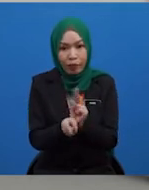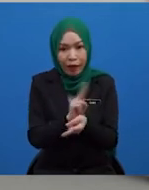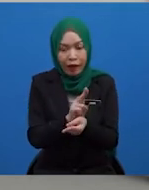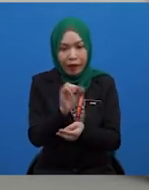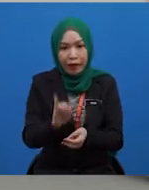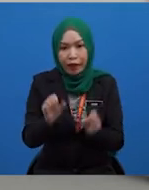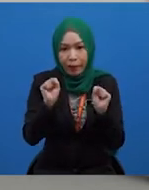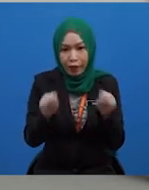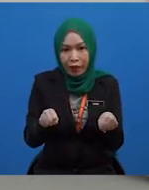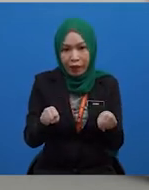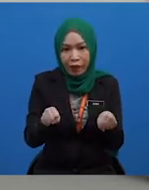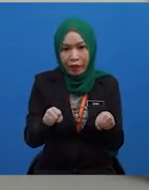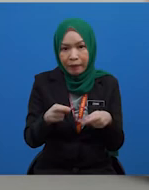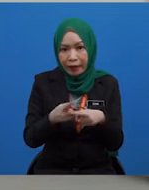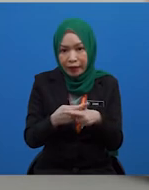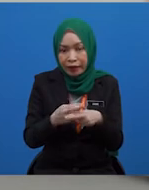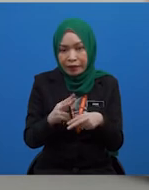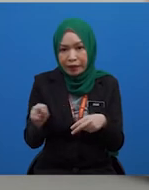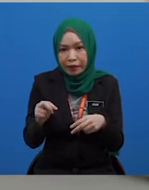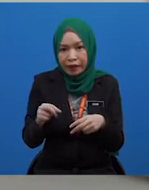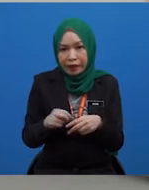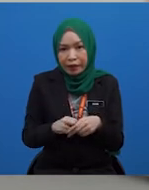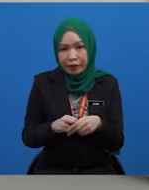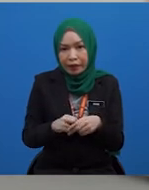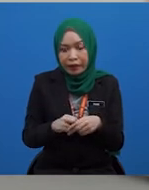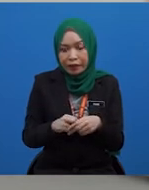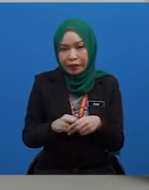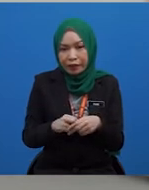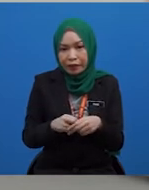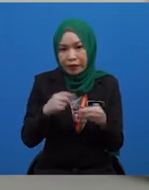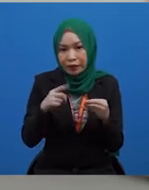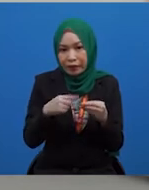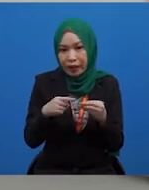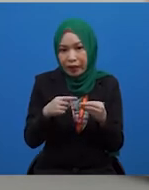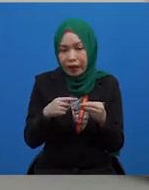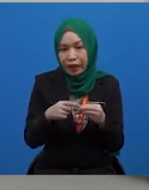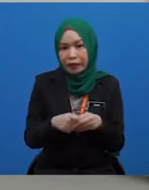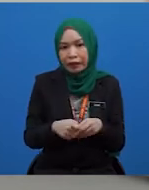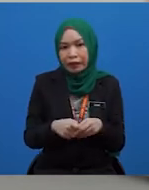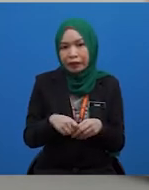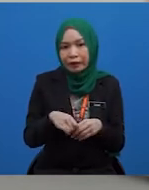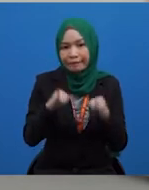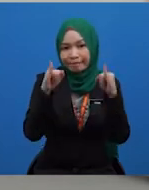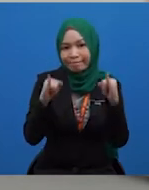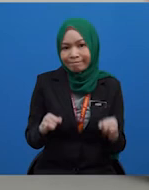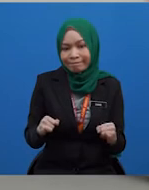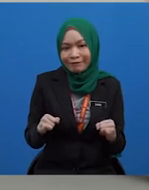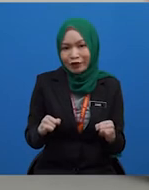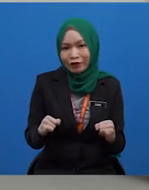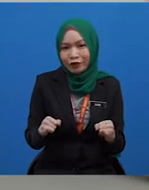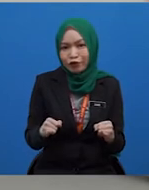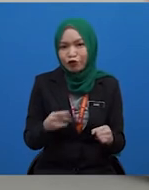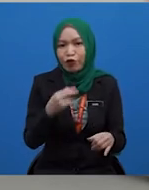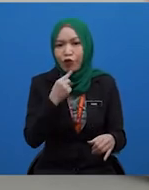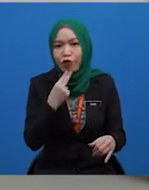individu seperti jantina yang boleh dibezakan, umur boleh dibezakan, saiz keluarga dan kitaran hayat keluarga juga